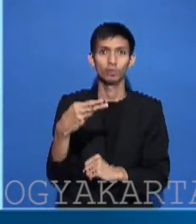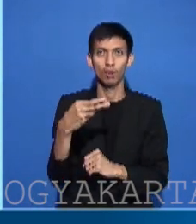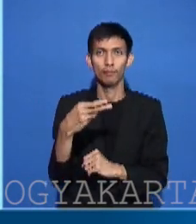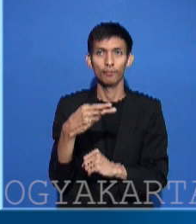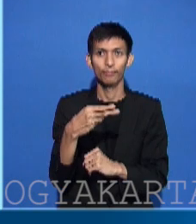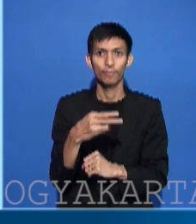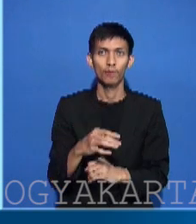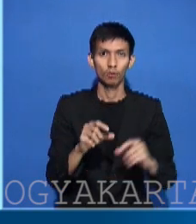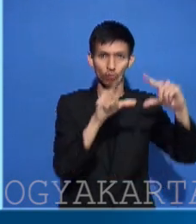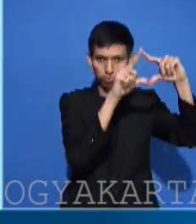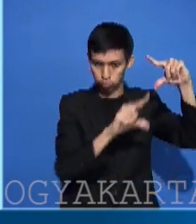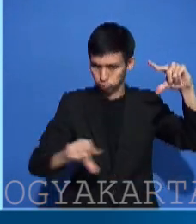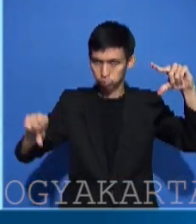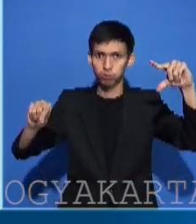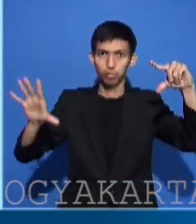Merauke,